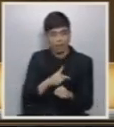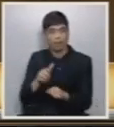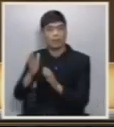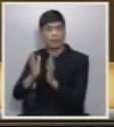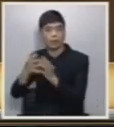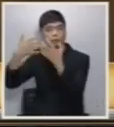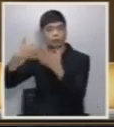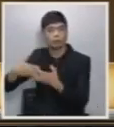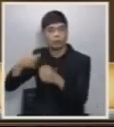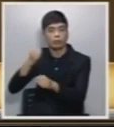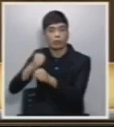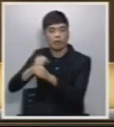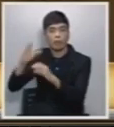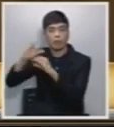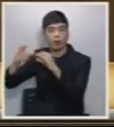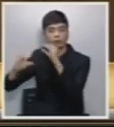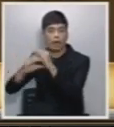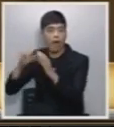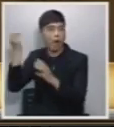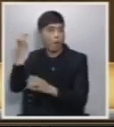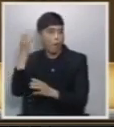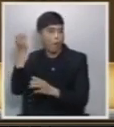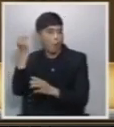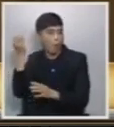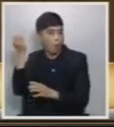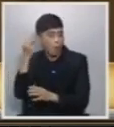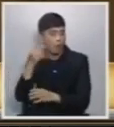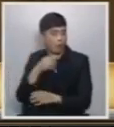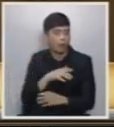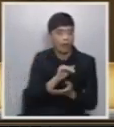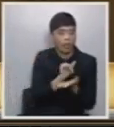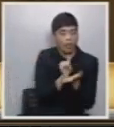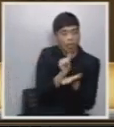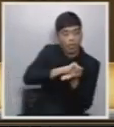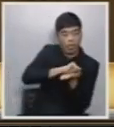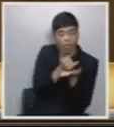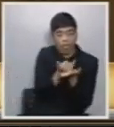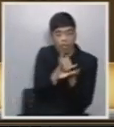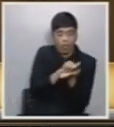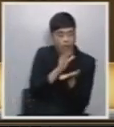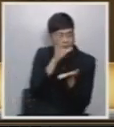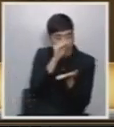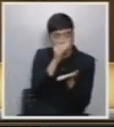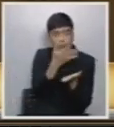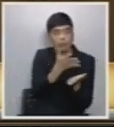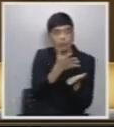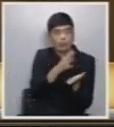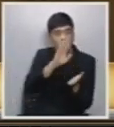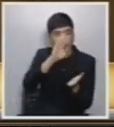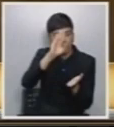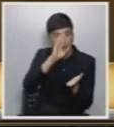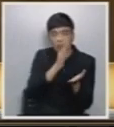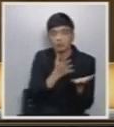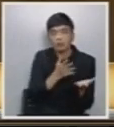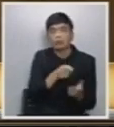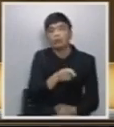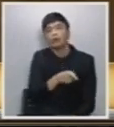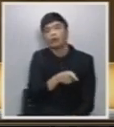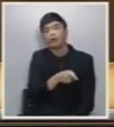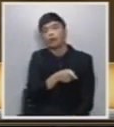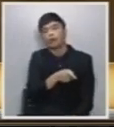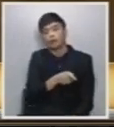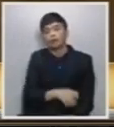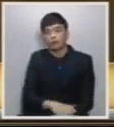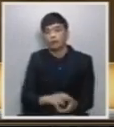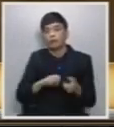มีความรู้สึกยังไงแล้วก็จะรับไปดูในเรื่องนี้ให้ละเอียดนะครับแล้วก็จะติดตามอย่างต่อเนื่องแล้วก็จะประสานงานกับท่านส่วนในเรื่องของบั